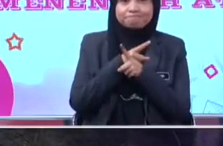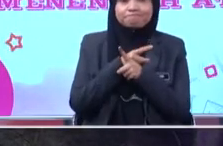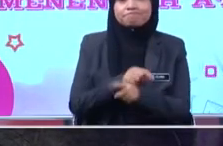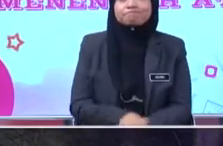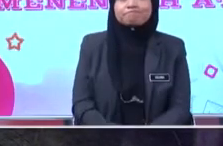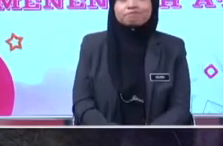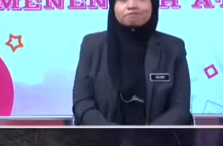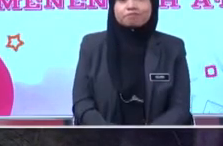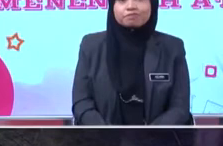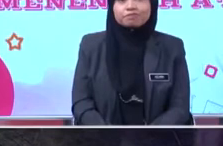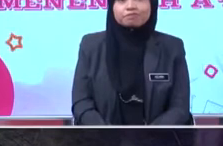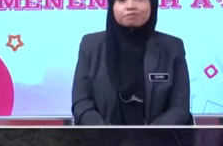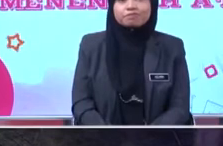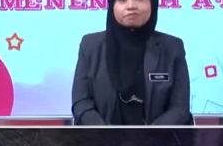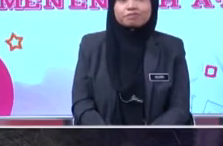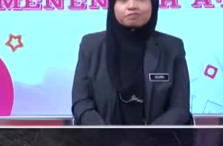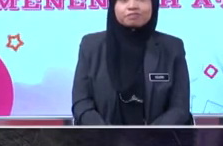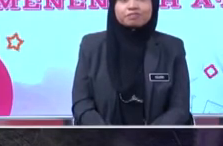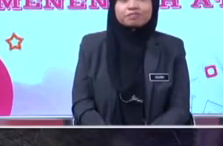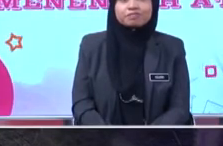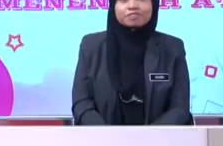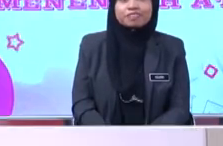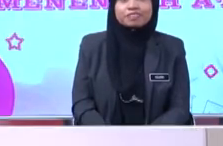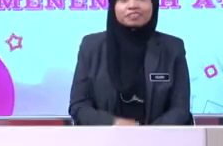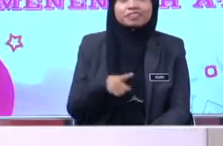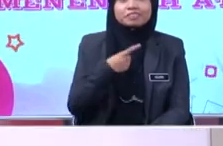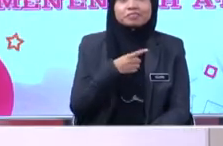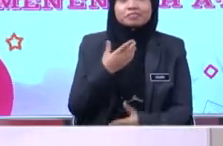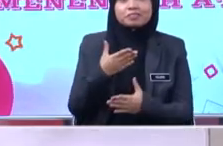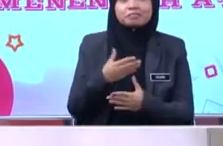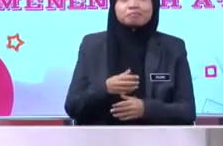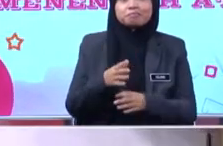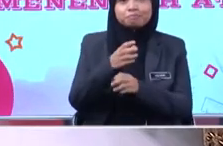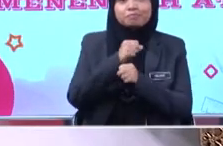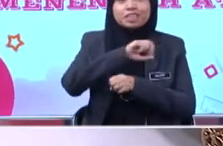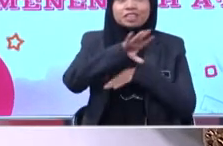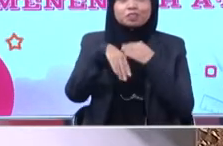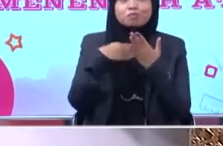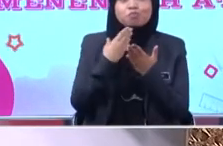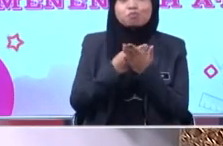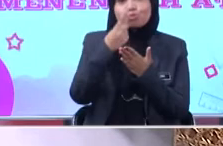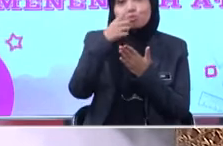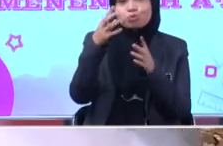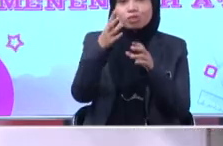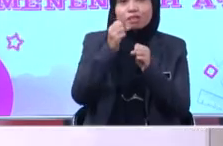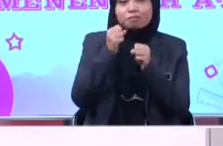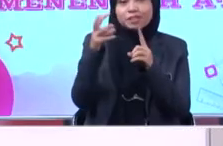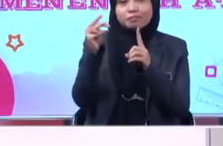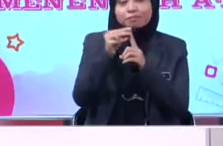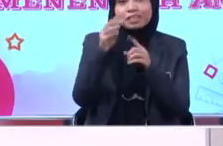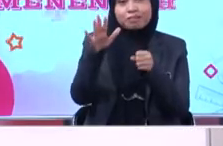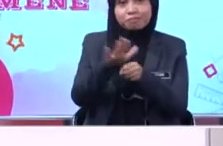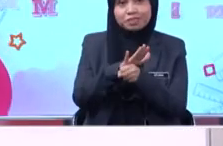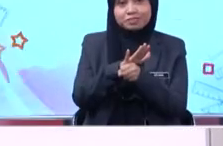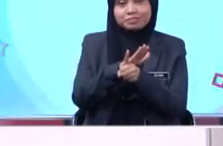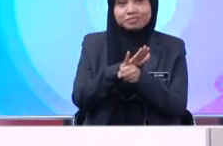cie Nampaknya kita bicara Iya Bude dapatkan maka penuh hari ini akhirnya